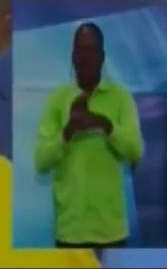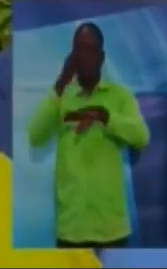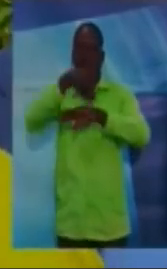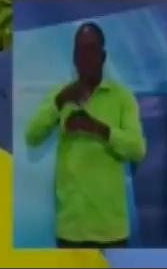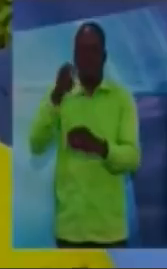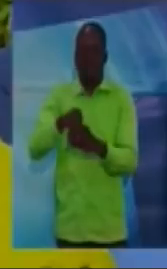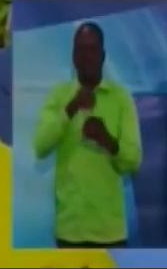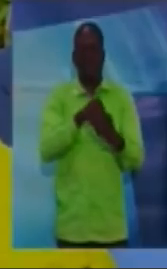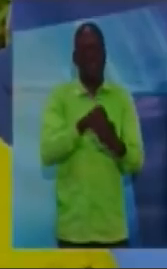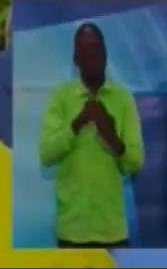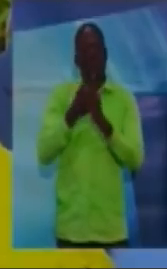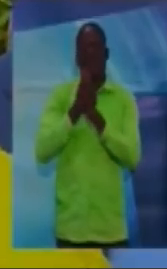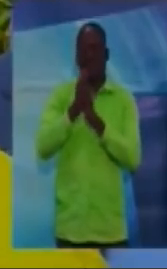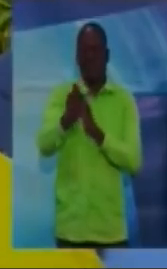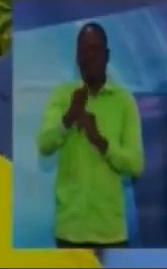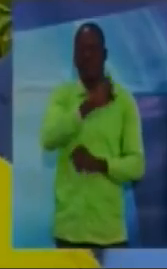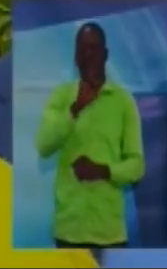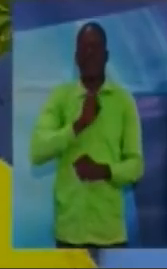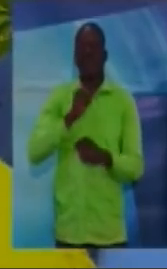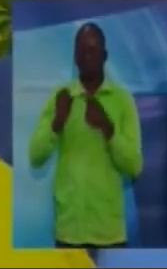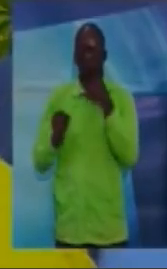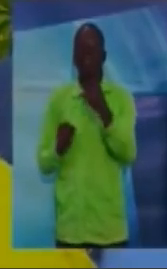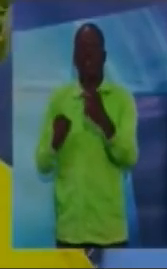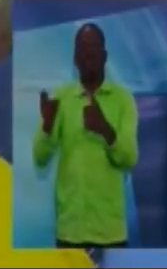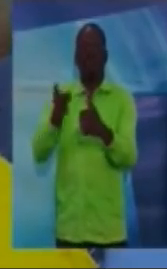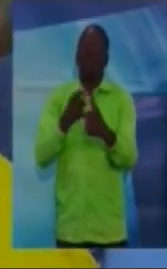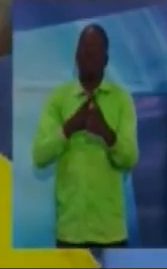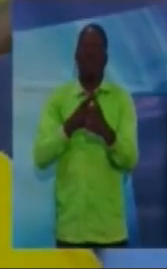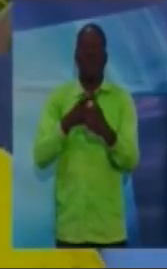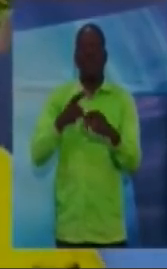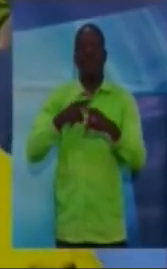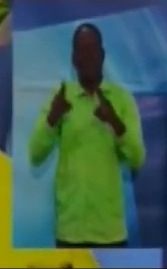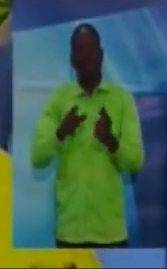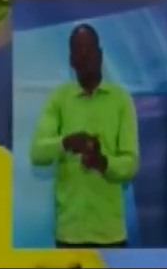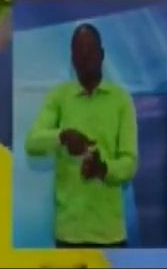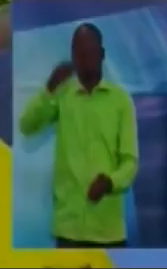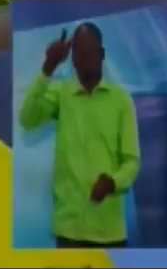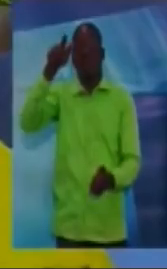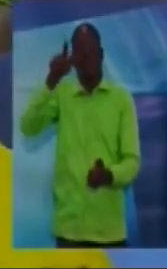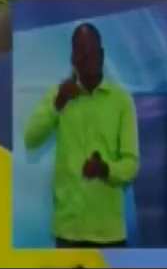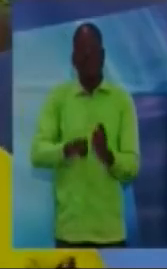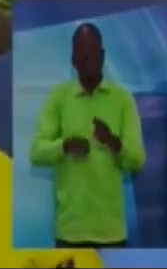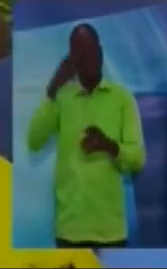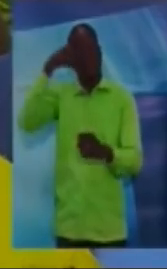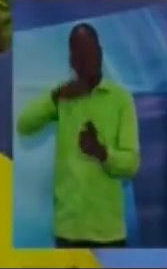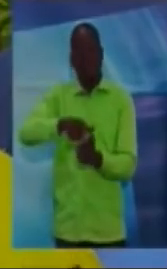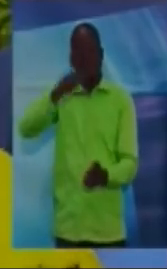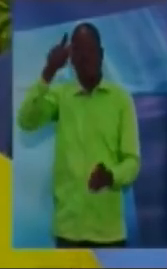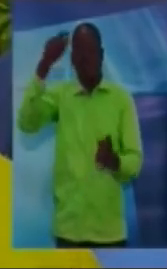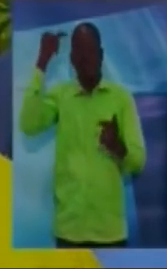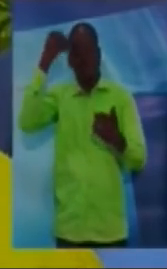de qualité. Je dois dire que c'est un premier pas, mais un pas géant, un pas qui est grand, parce qu'il